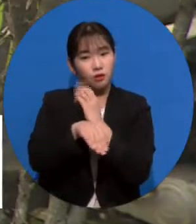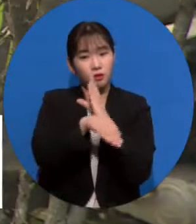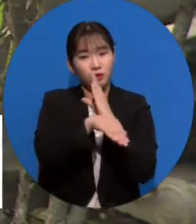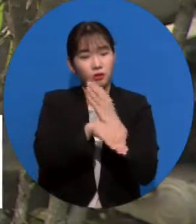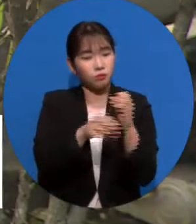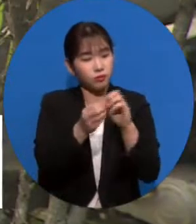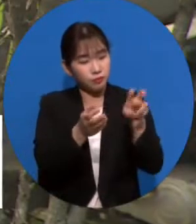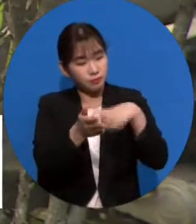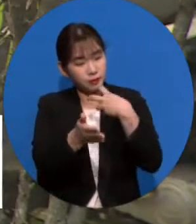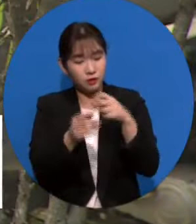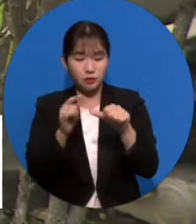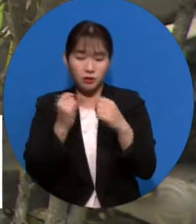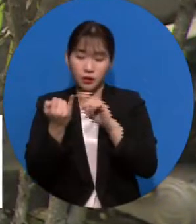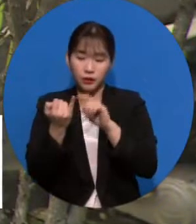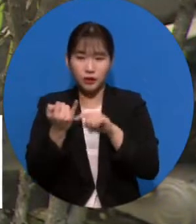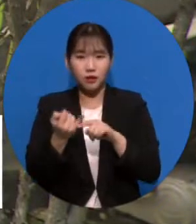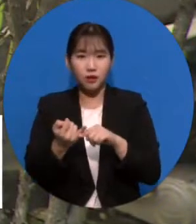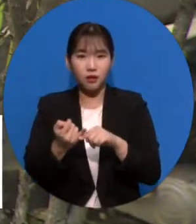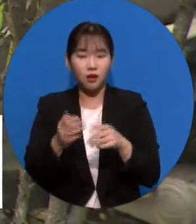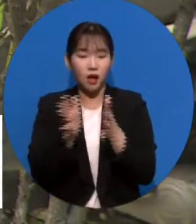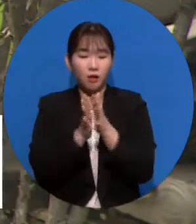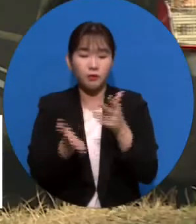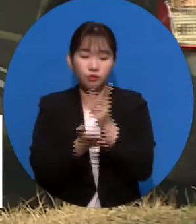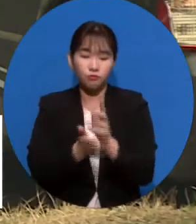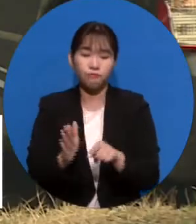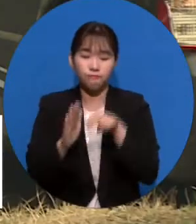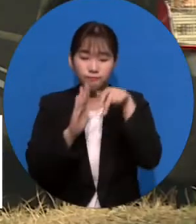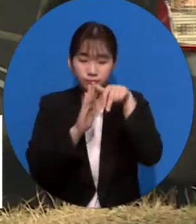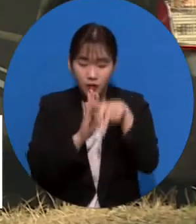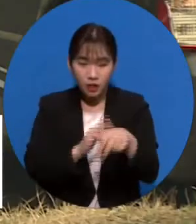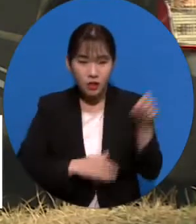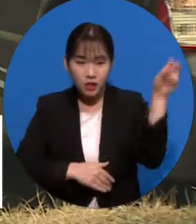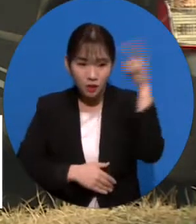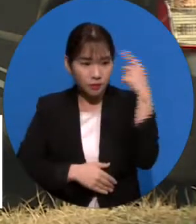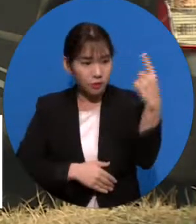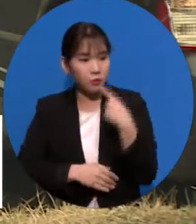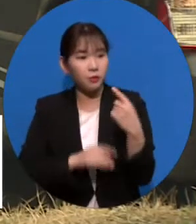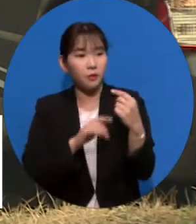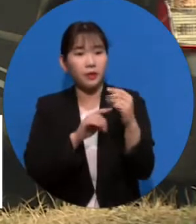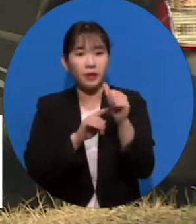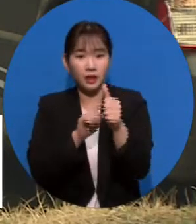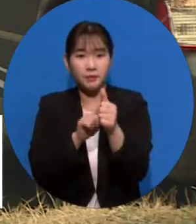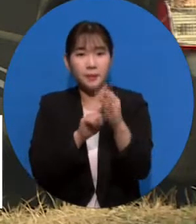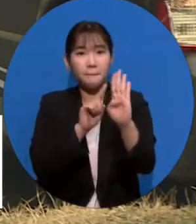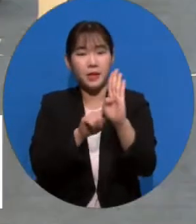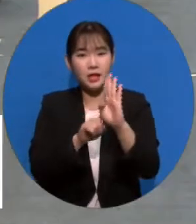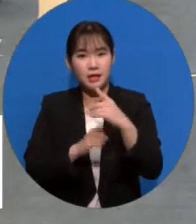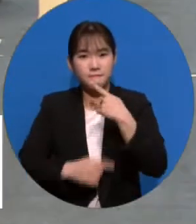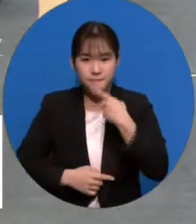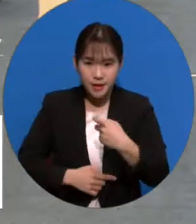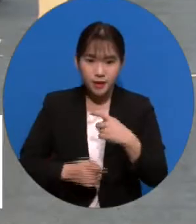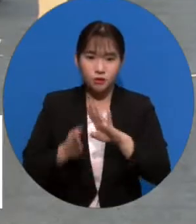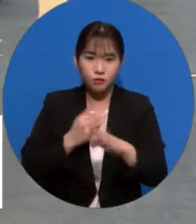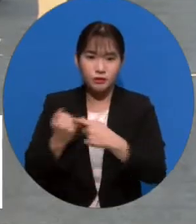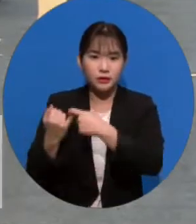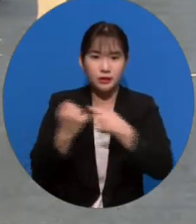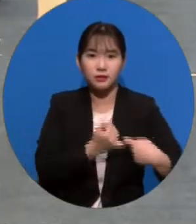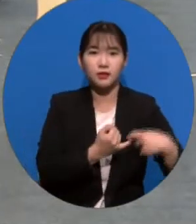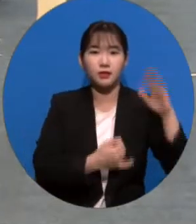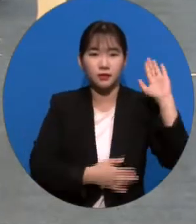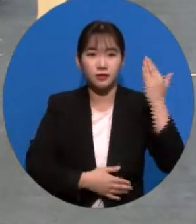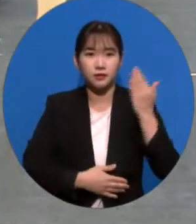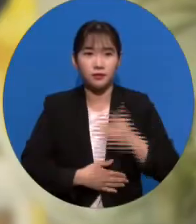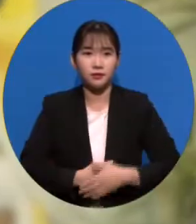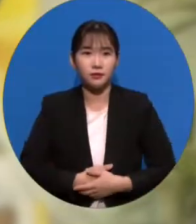받은 A씨는 아파트 주차장으로 내려왔고 갑자기 다가온 B씨에게 흉기로 위협을 당한 뒤 차로 끌려